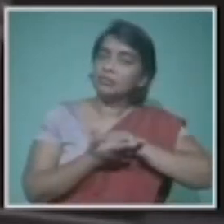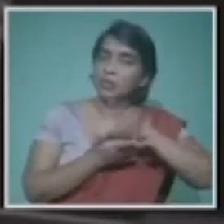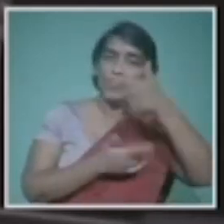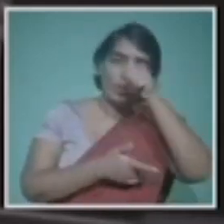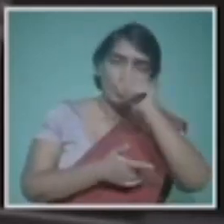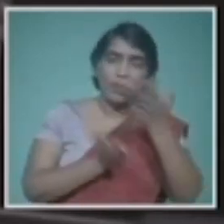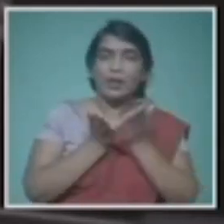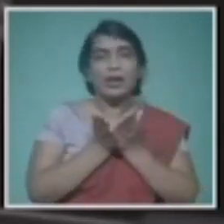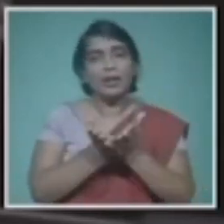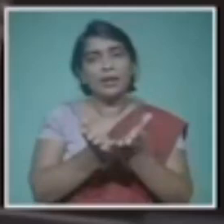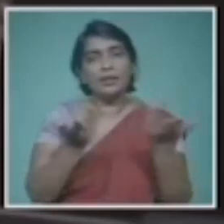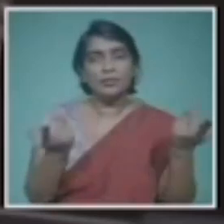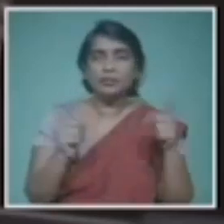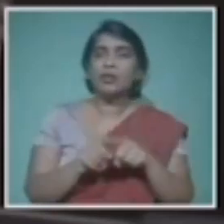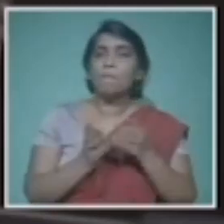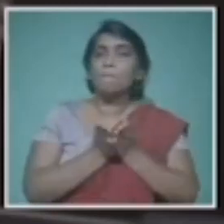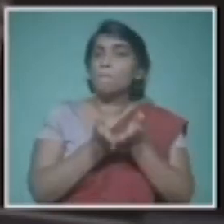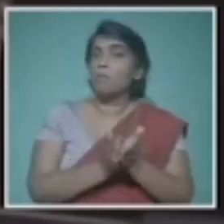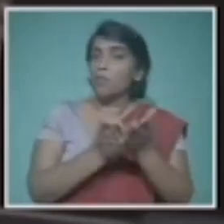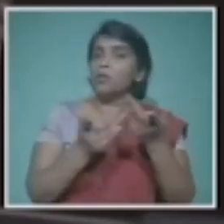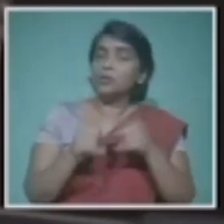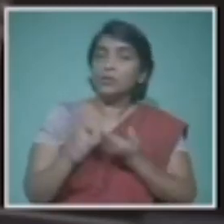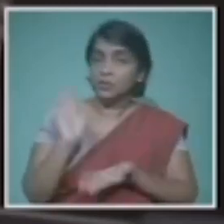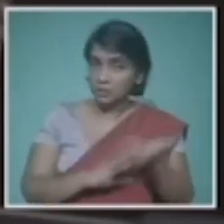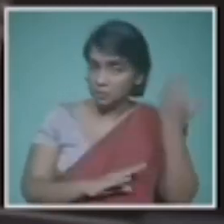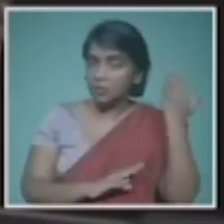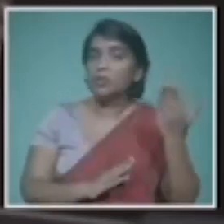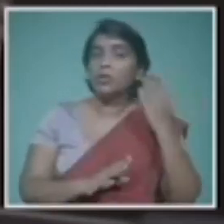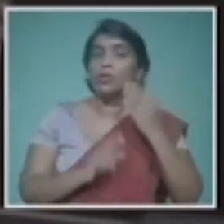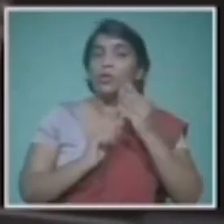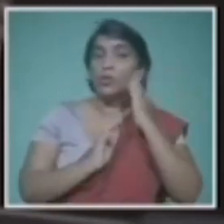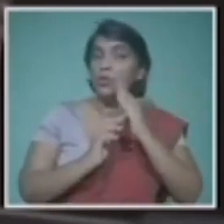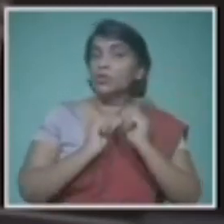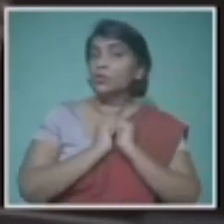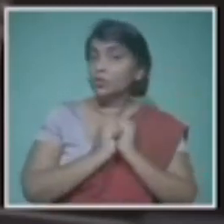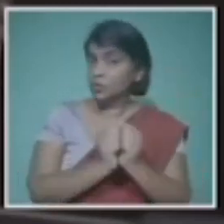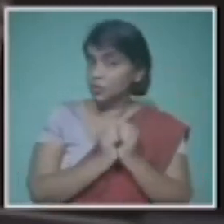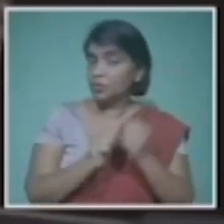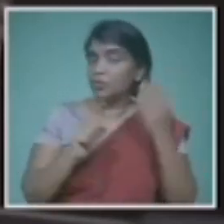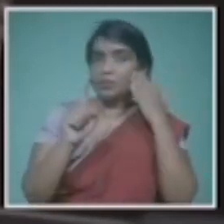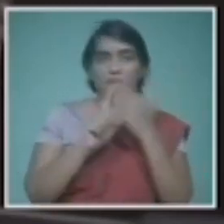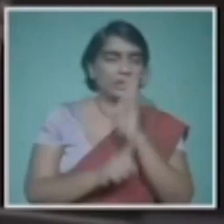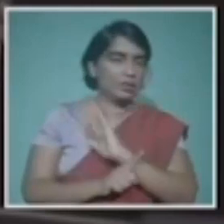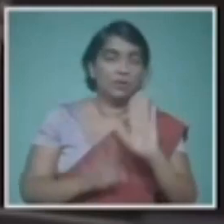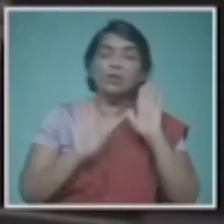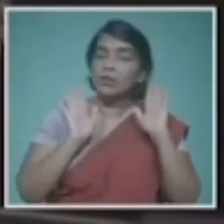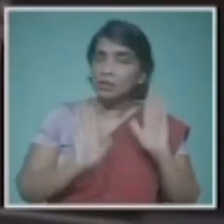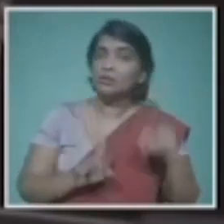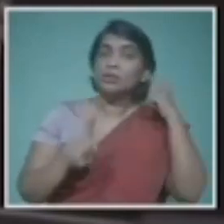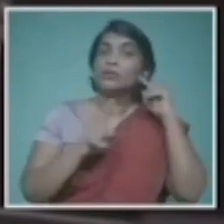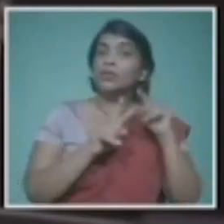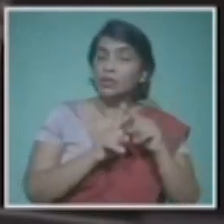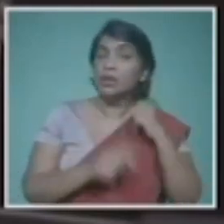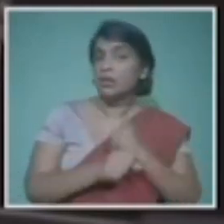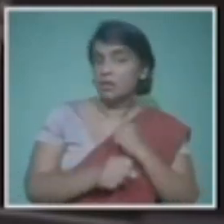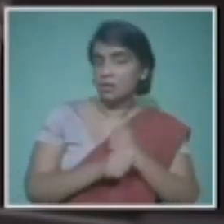හොරාට නැව් වලින් හරි, එහෙම නැත්නම් බෝට්ටු මගින් හරි යනවනම් ඒක විදේශ රැකියා ක්ෂේත්‍රයේ සම්බන්ධ කාරණාවක් නෙවෙයි. නමුත් මේ සම්බන්ධයෙන්